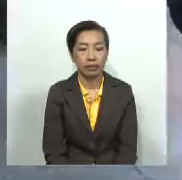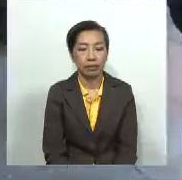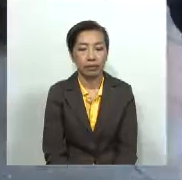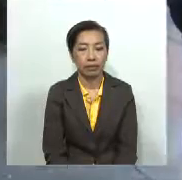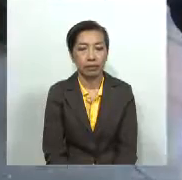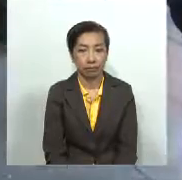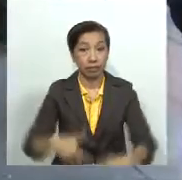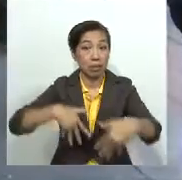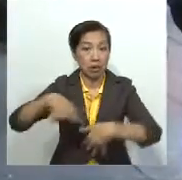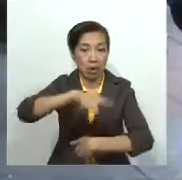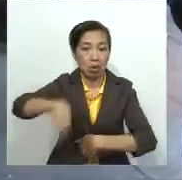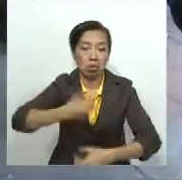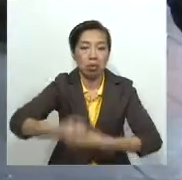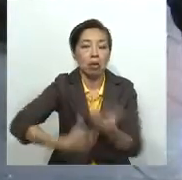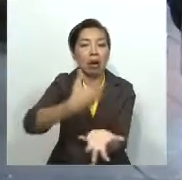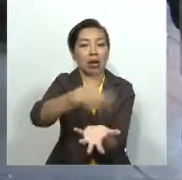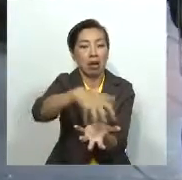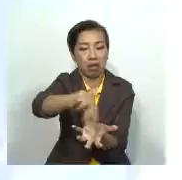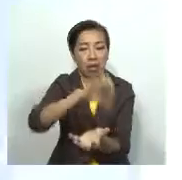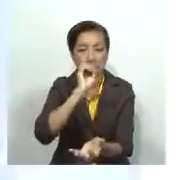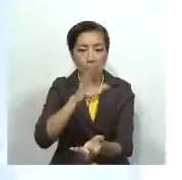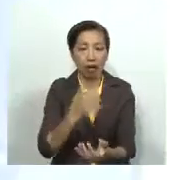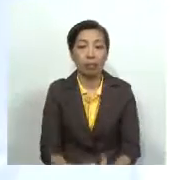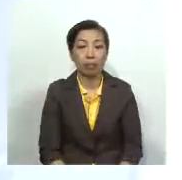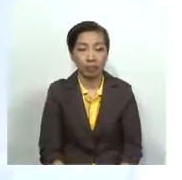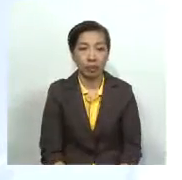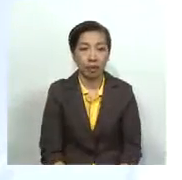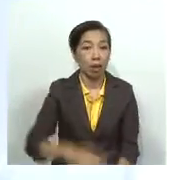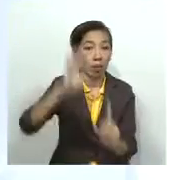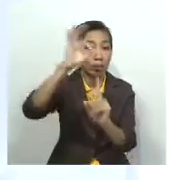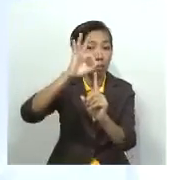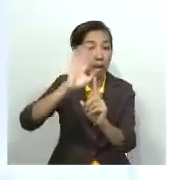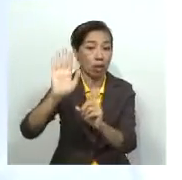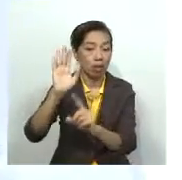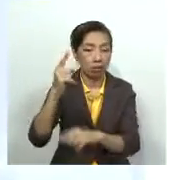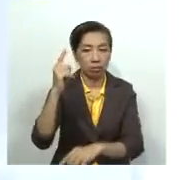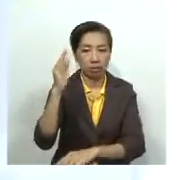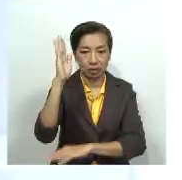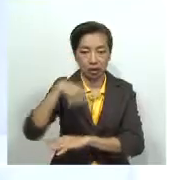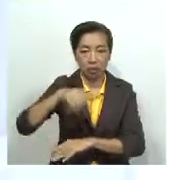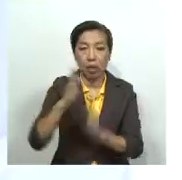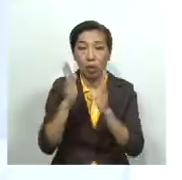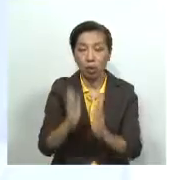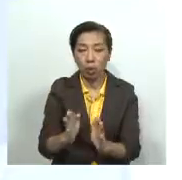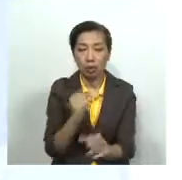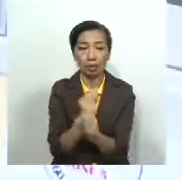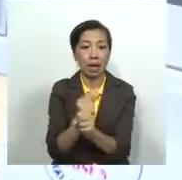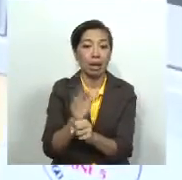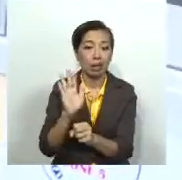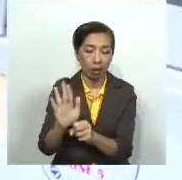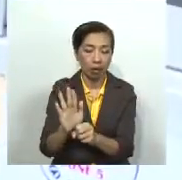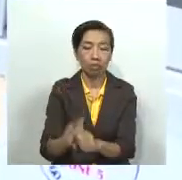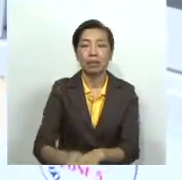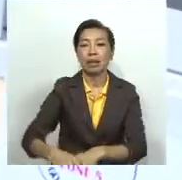นะคะเป็นเสียงสะท้อนจากประชาชนนะคะขณะเดียวกันค่ะบริเวณป้ายรอรถโดยสารประจำทางก็มีเจ้าหน้าที่ของขสมกมาประ